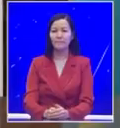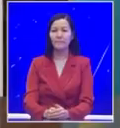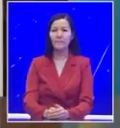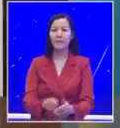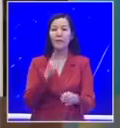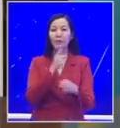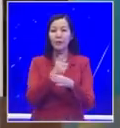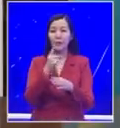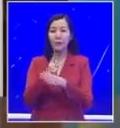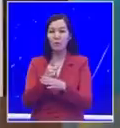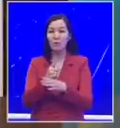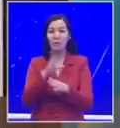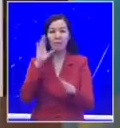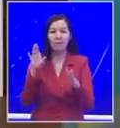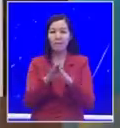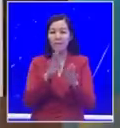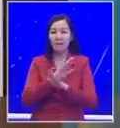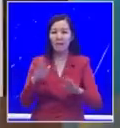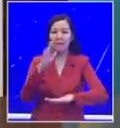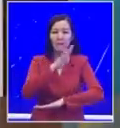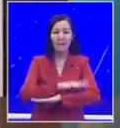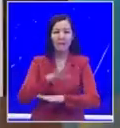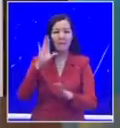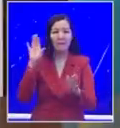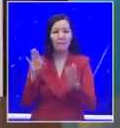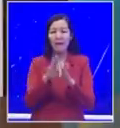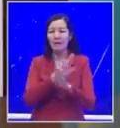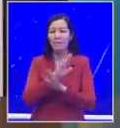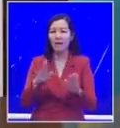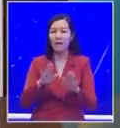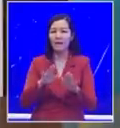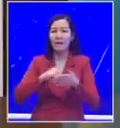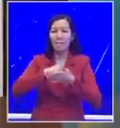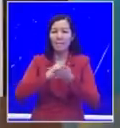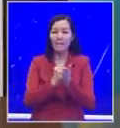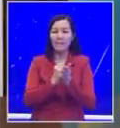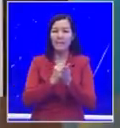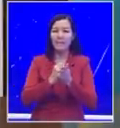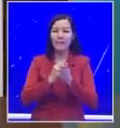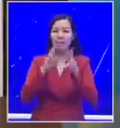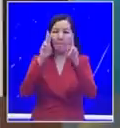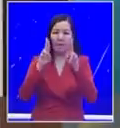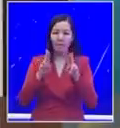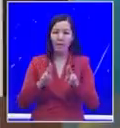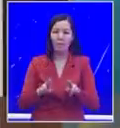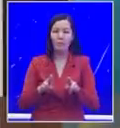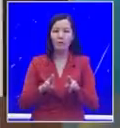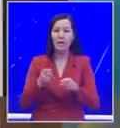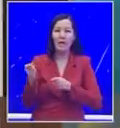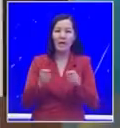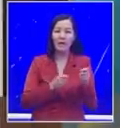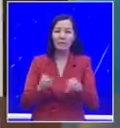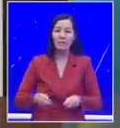Шектеуге мән бермей, тәртіпке бағынбаған азаматтар бекітілген тәртіп бойынша әкімшілік жауаптан қылмыстық жауапқа